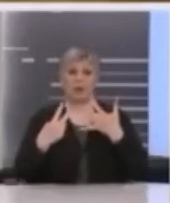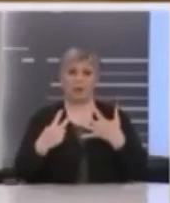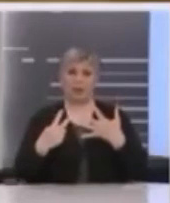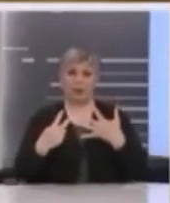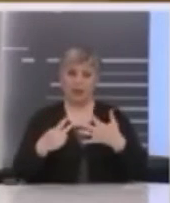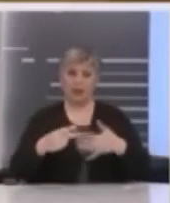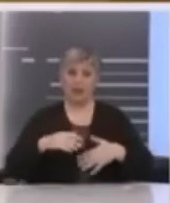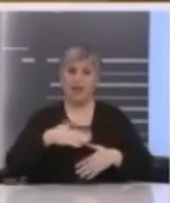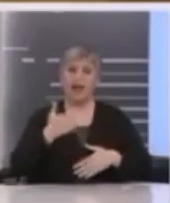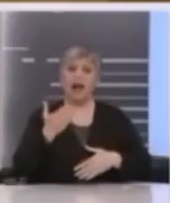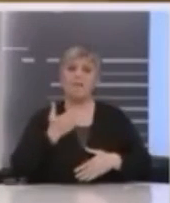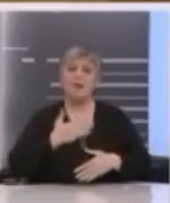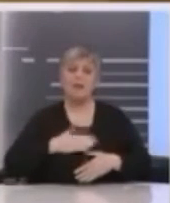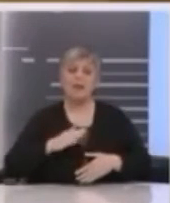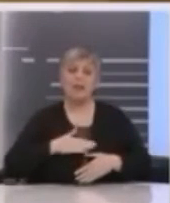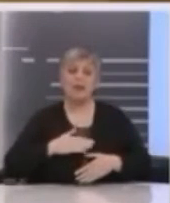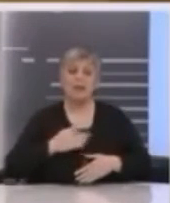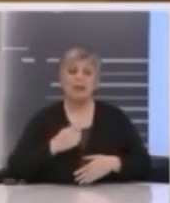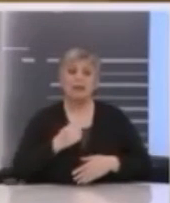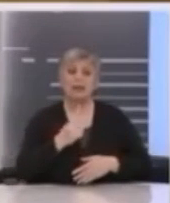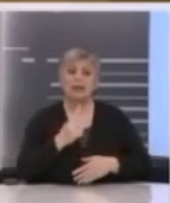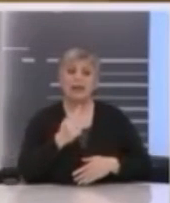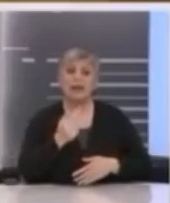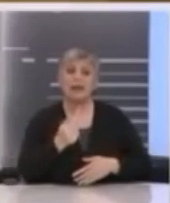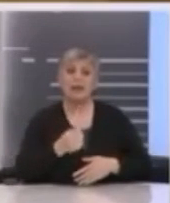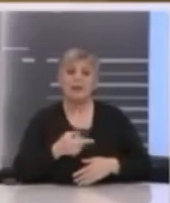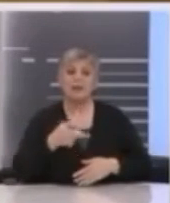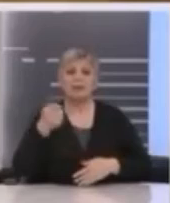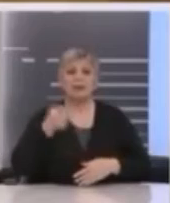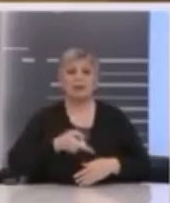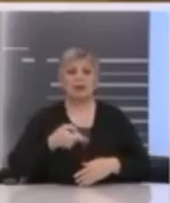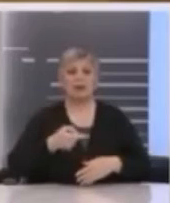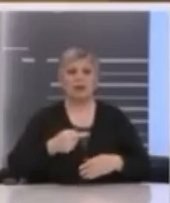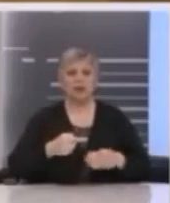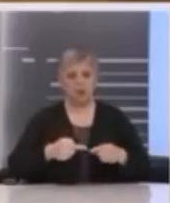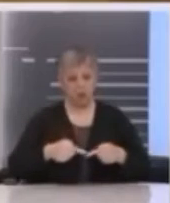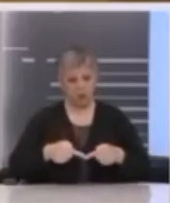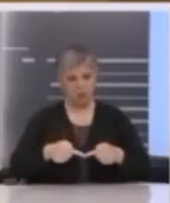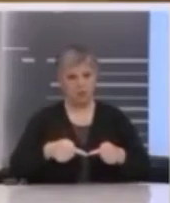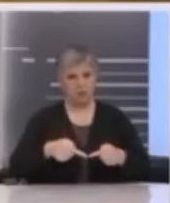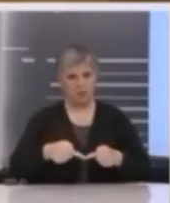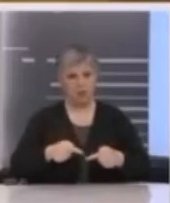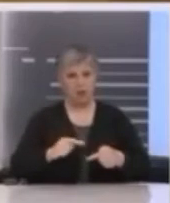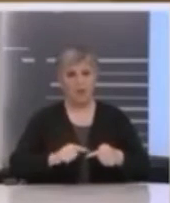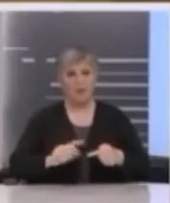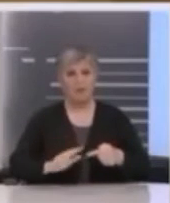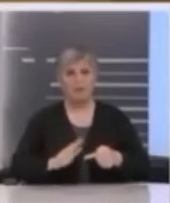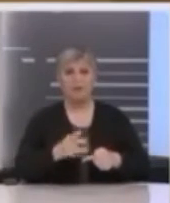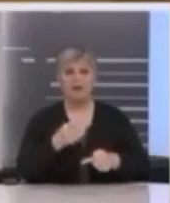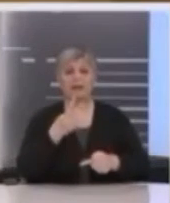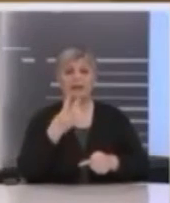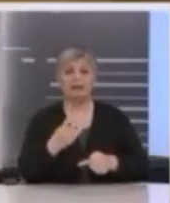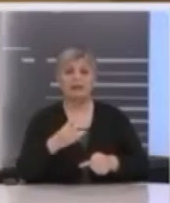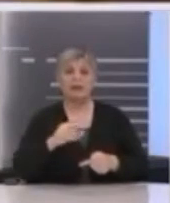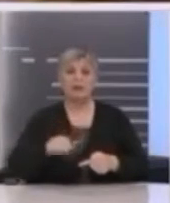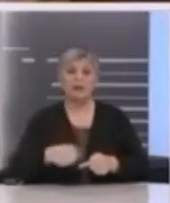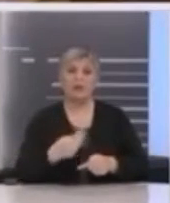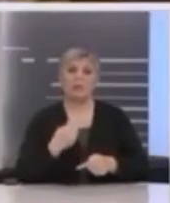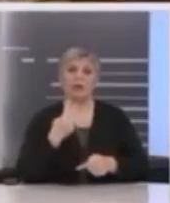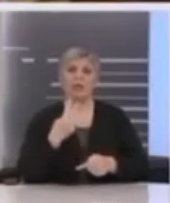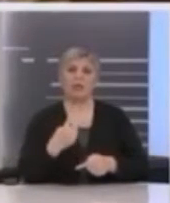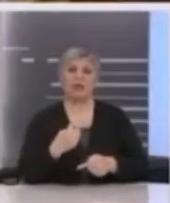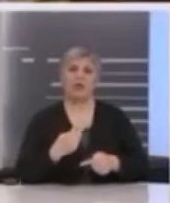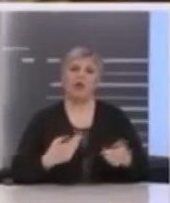το 1,5% πρέπει το δεύτερο εξάμηνο να υπάρχει ρυθμός που ξεπερνάει το 3,2% του